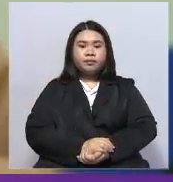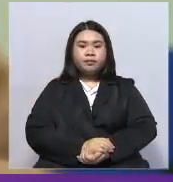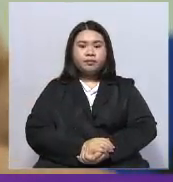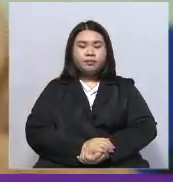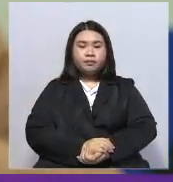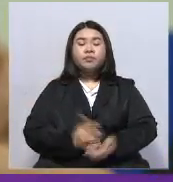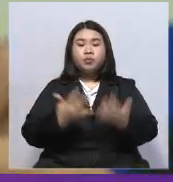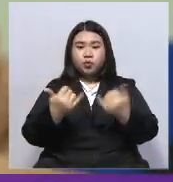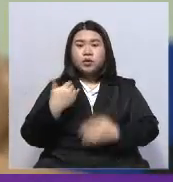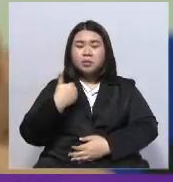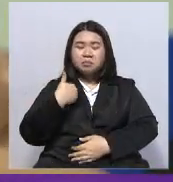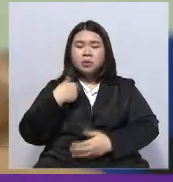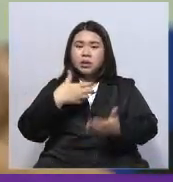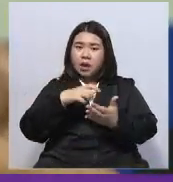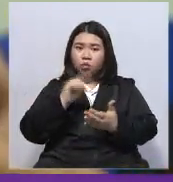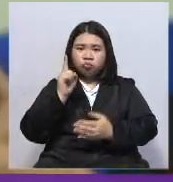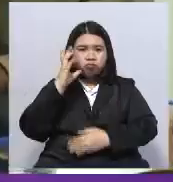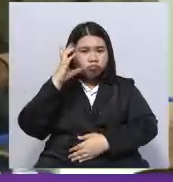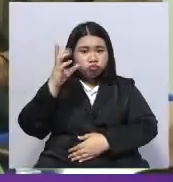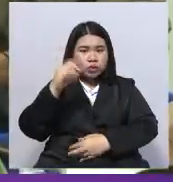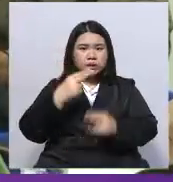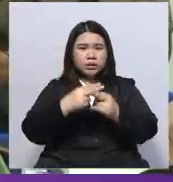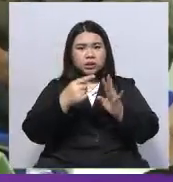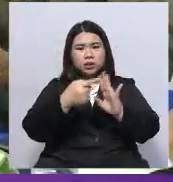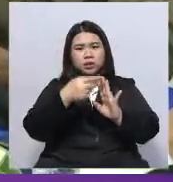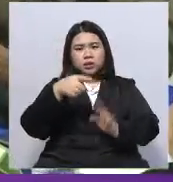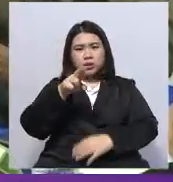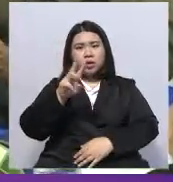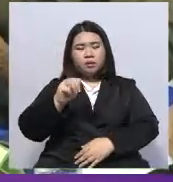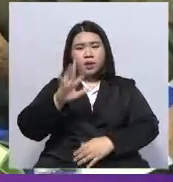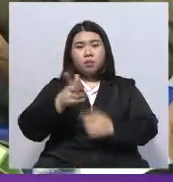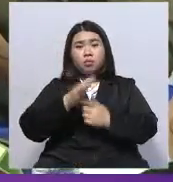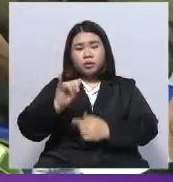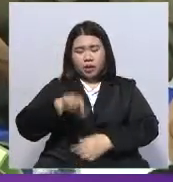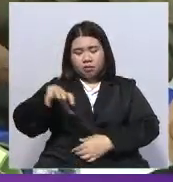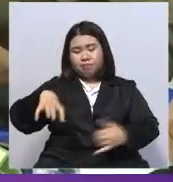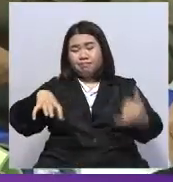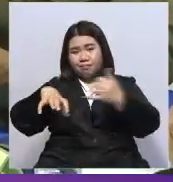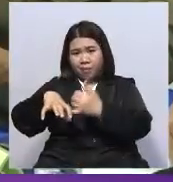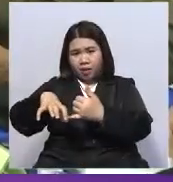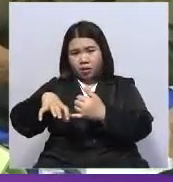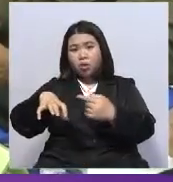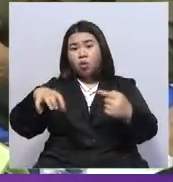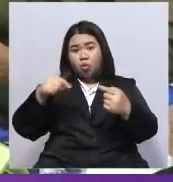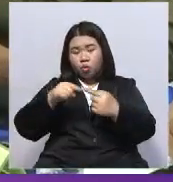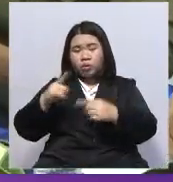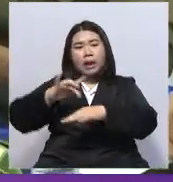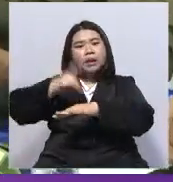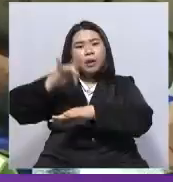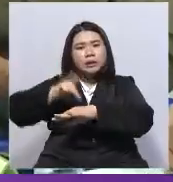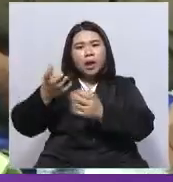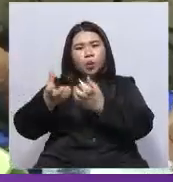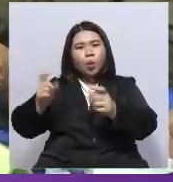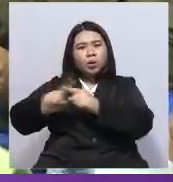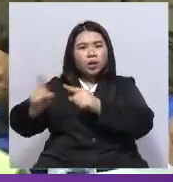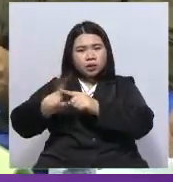นอกจากนี้นะคะยังมีรายงานว่าในวันพรุ่งนี้นายเปรมชัยจะเดินทางไปยังกองบังคับการปราบปรามการกระทำความผิดเกี่ยวกับทรัพยากรธรรมชาติและสิ่ง